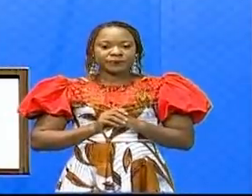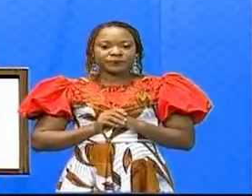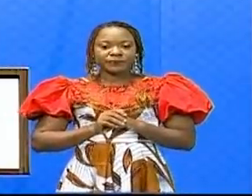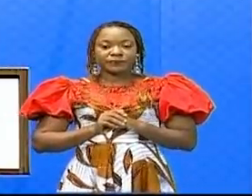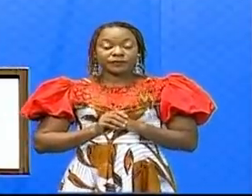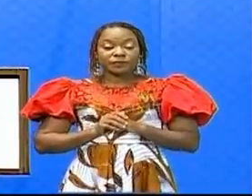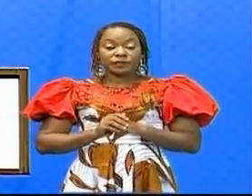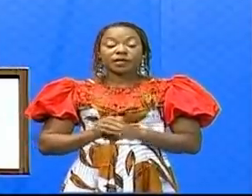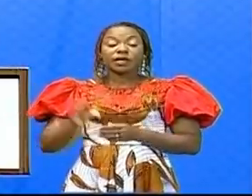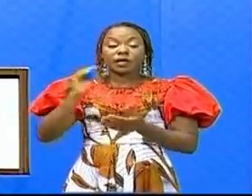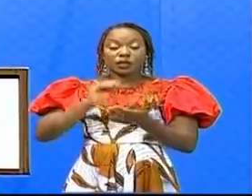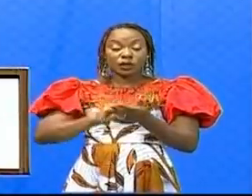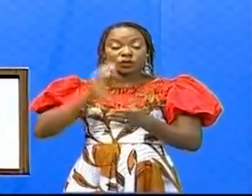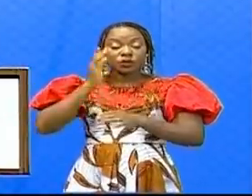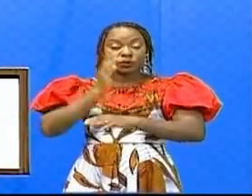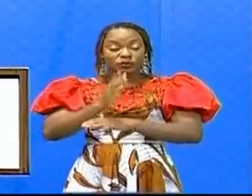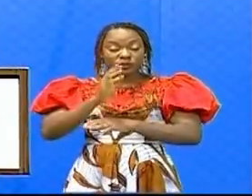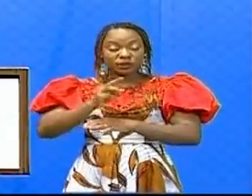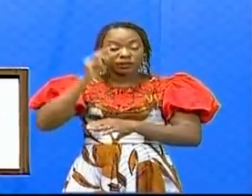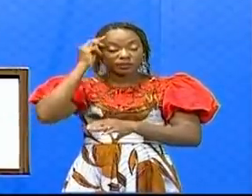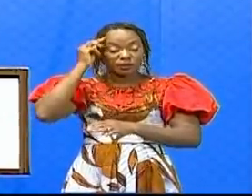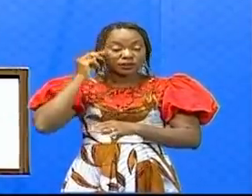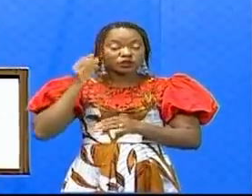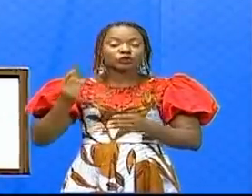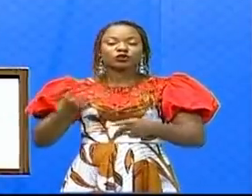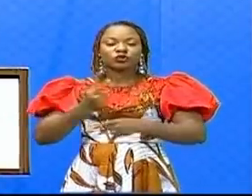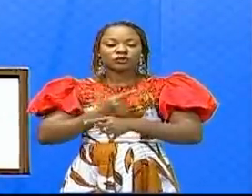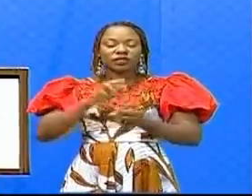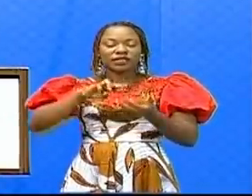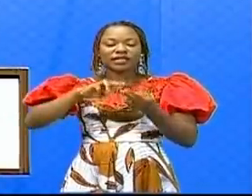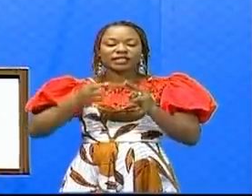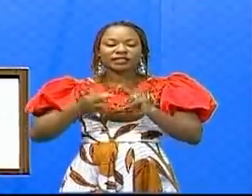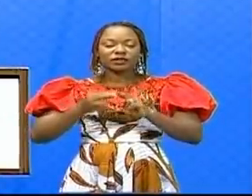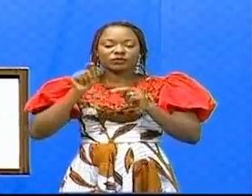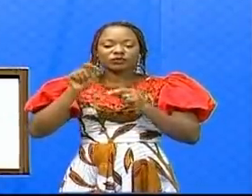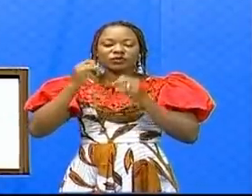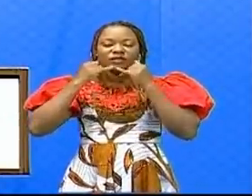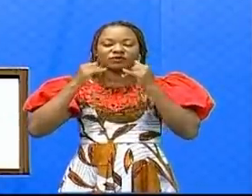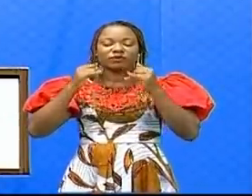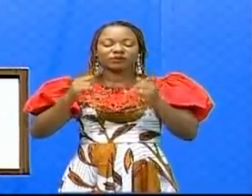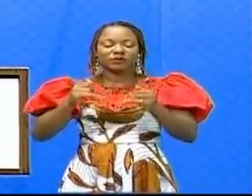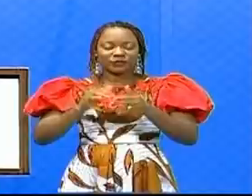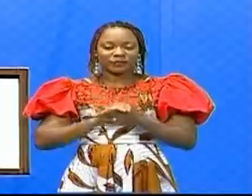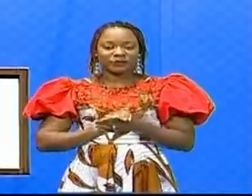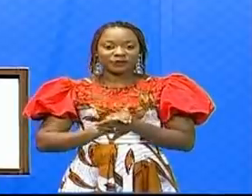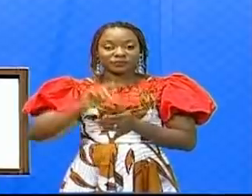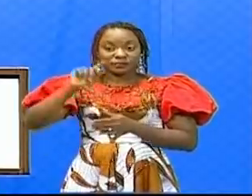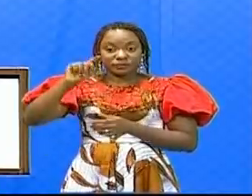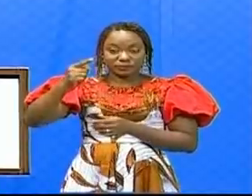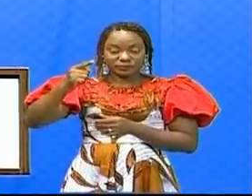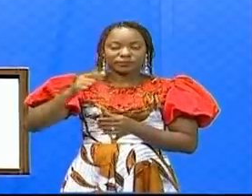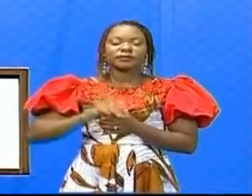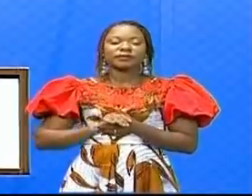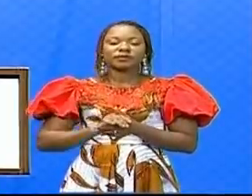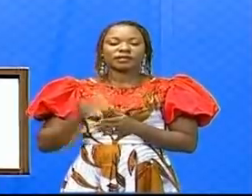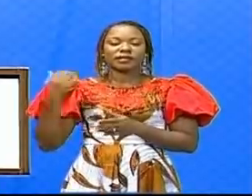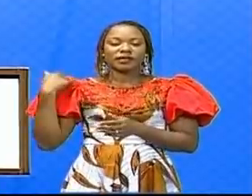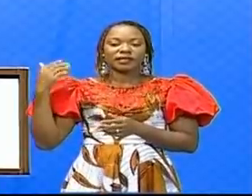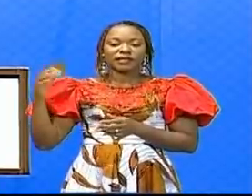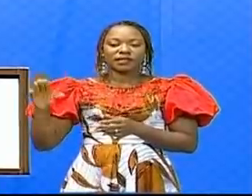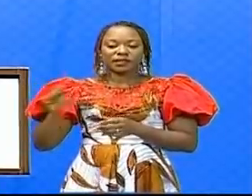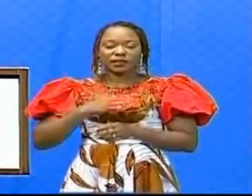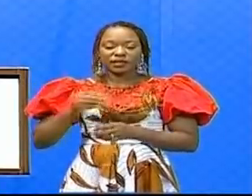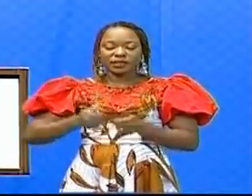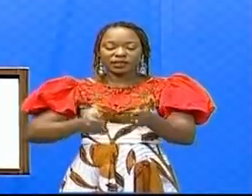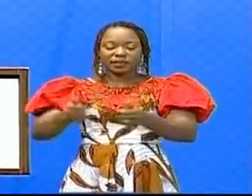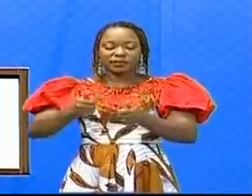Au chapitre 2 du Conseil des ministres de ce jour, relatif aux points d'information. 1. État et administration